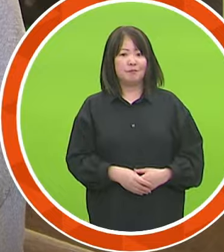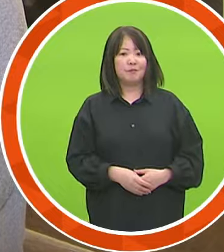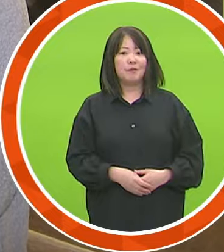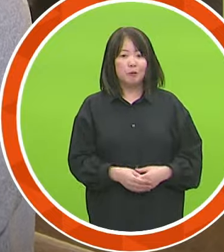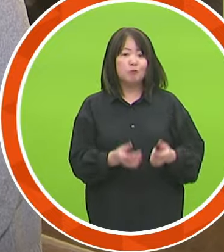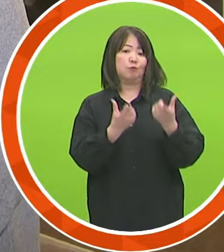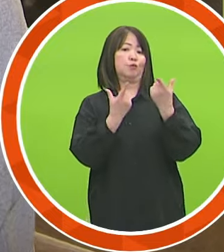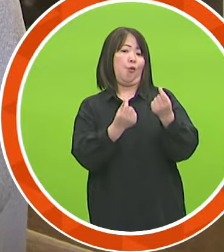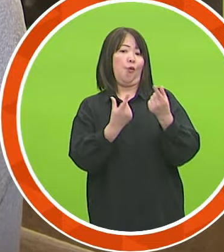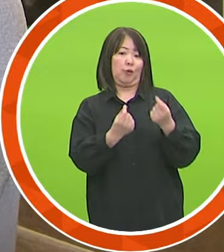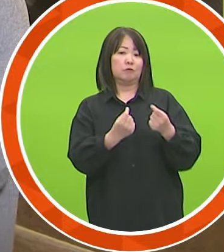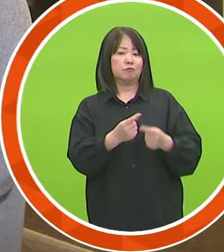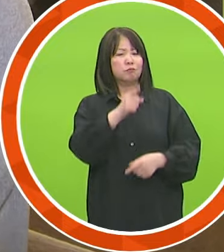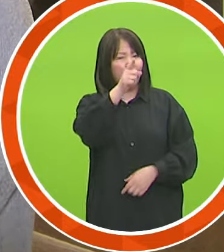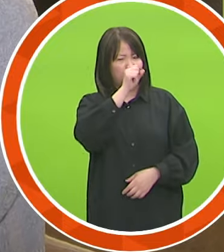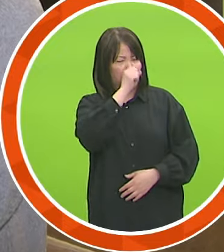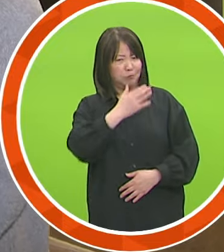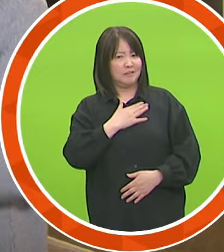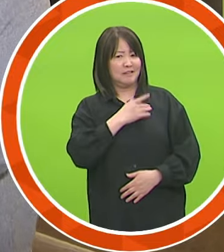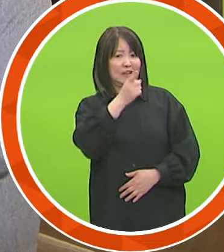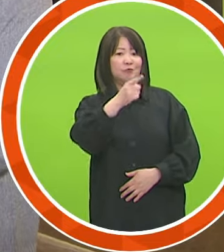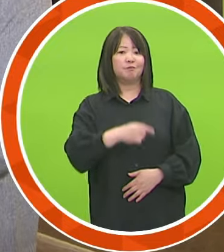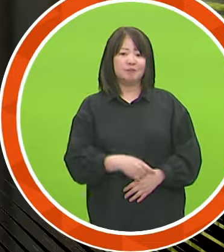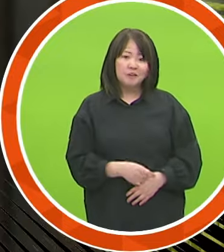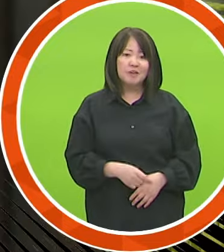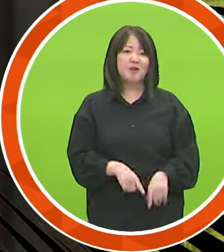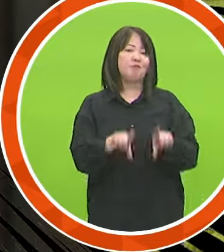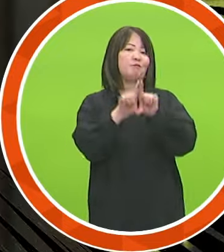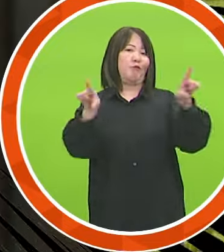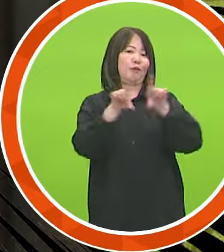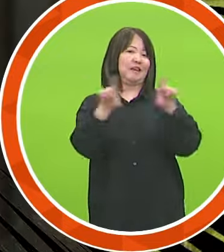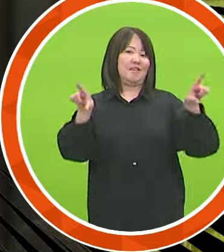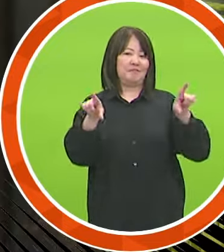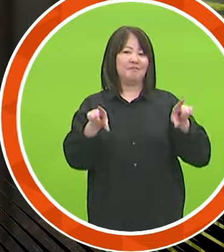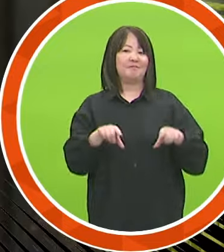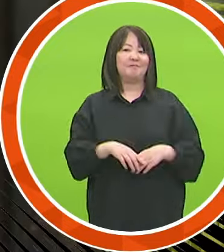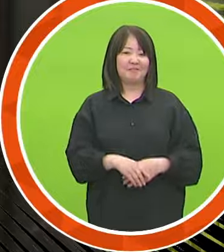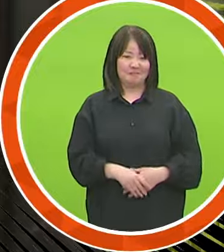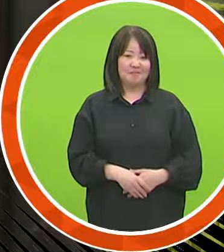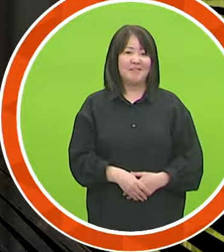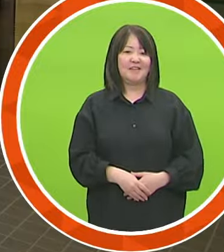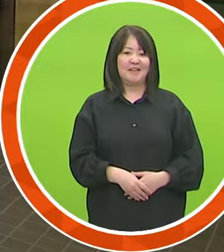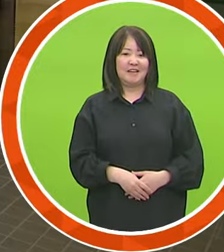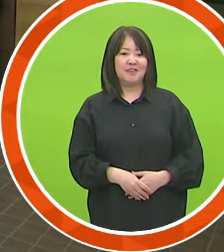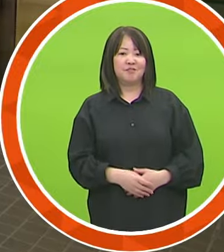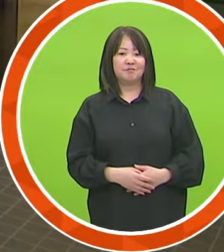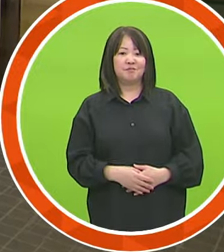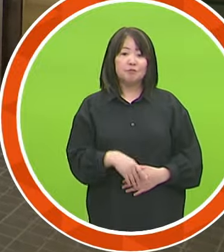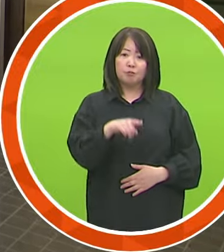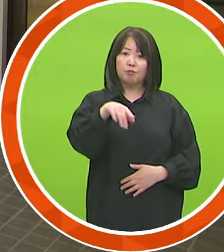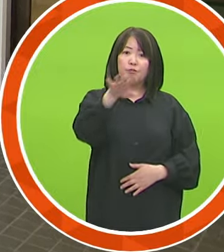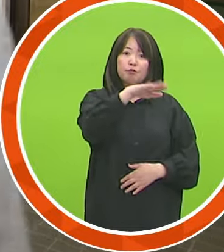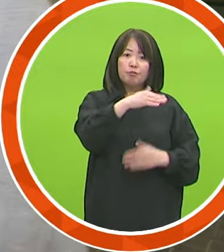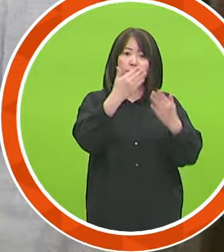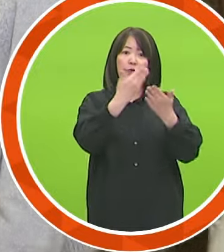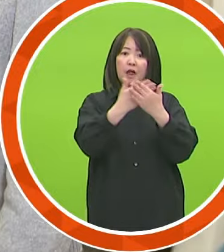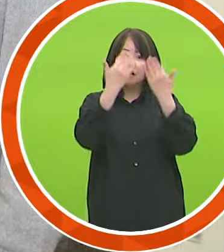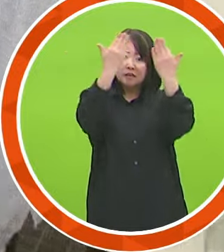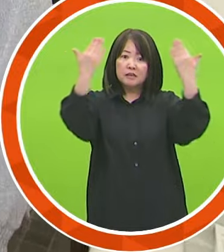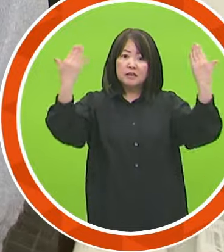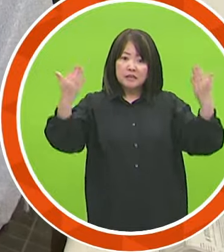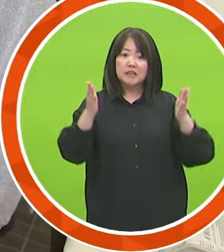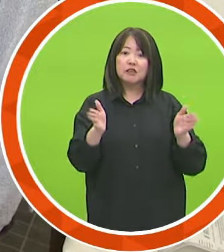ね。 もちろんそうです。よくご存知ですね。 当然です。こちらが展示室です